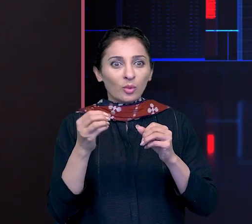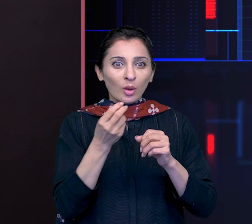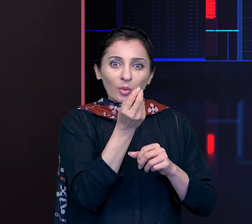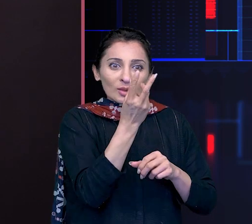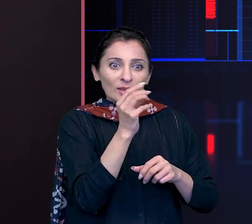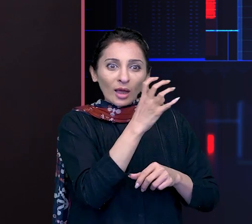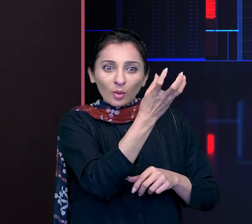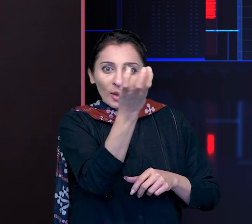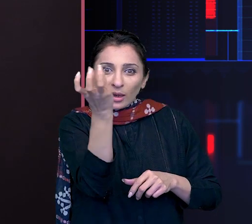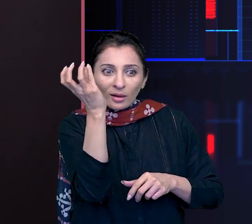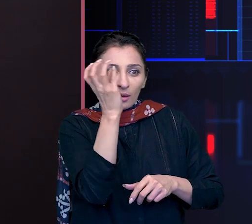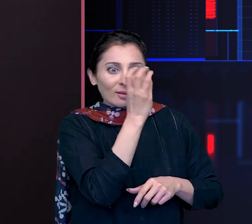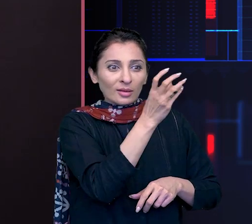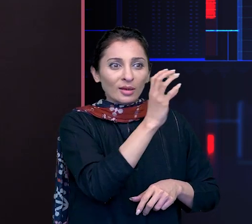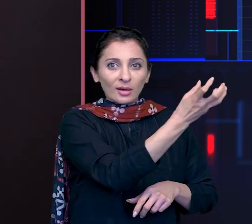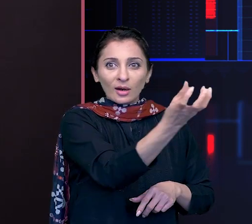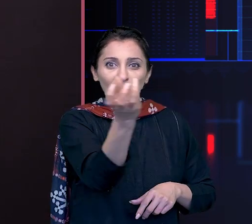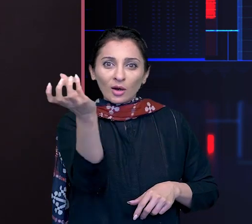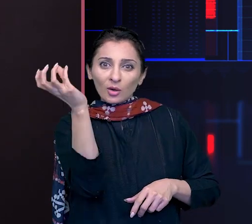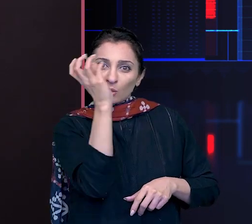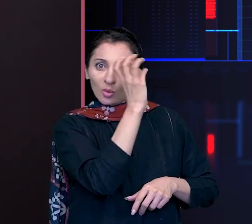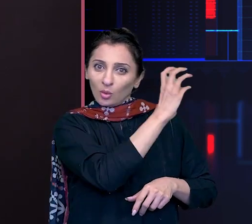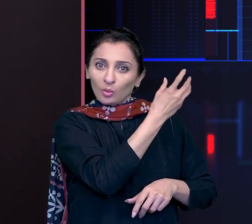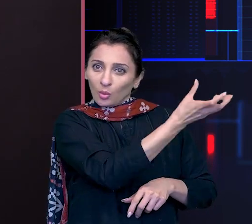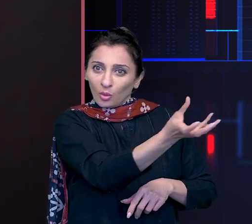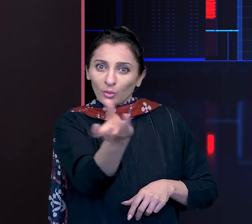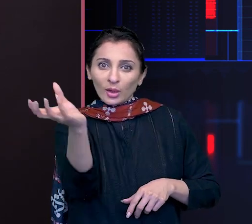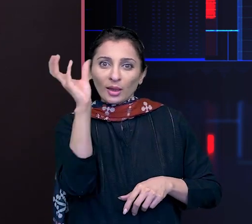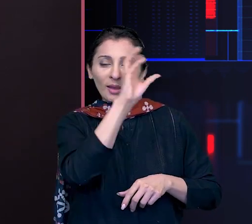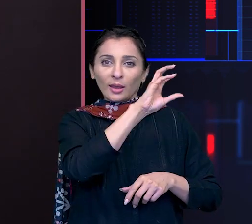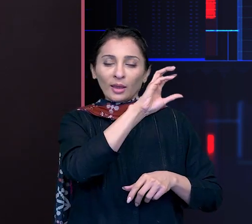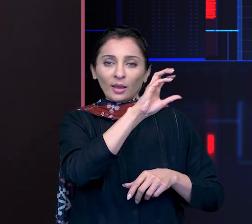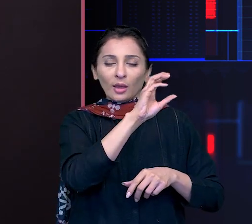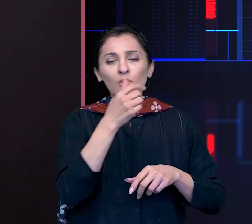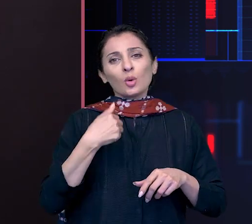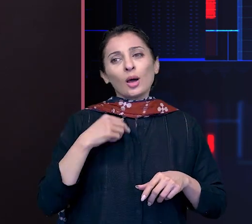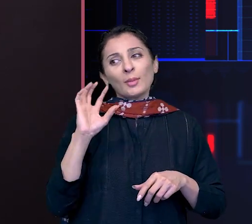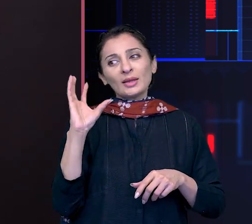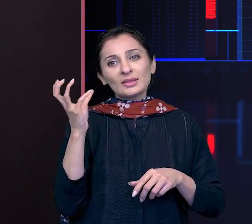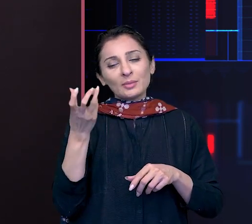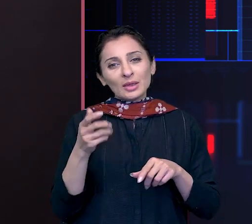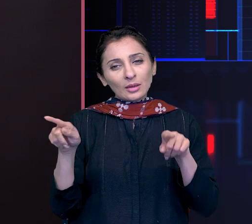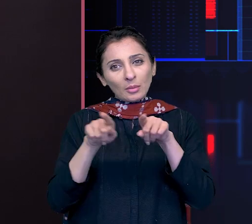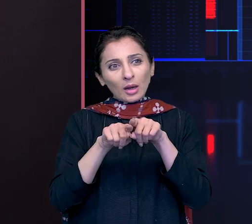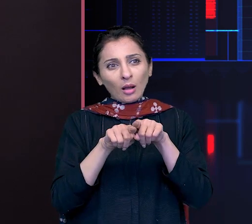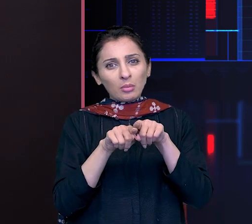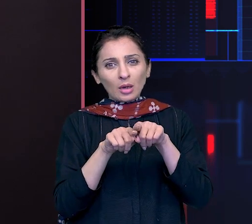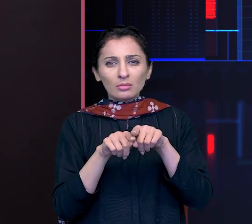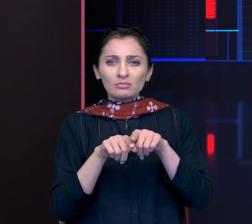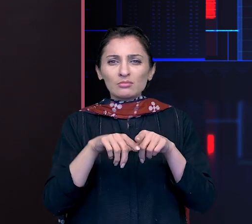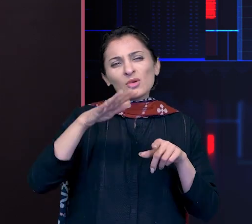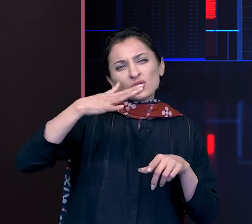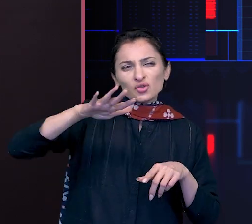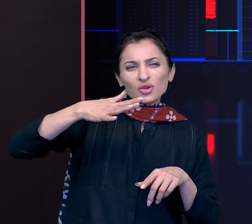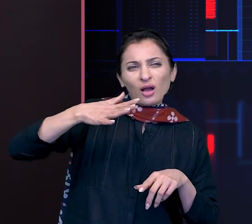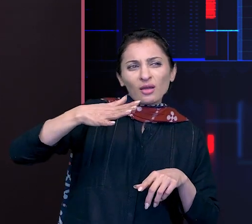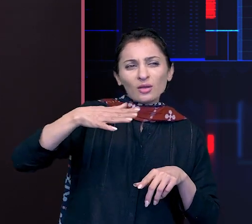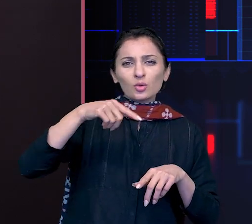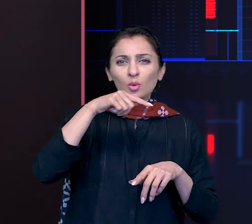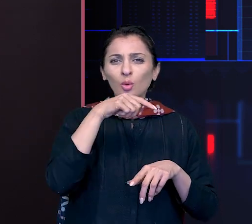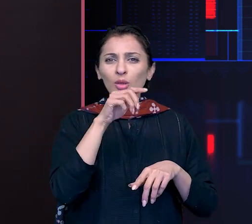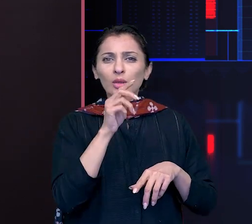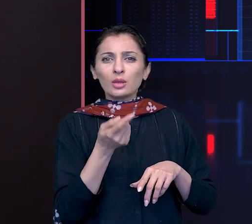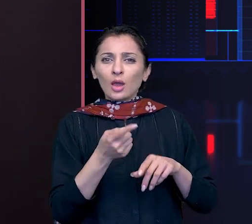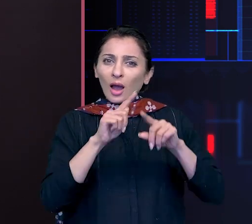और अगर वहाँ पे ज़मीन की तरह की कोई और ज़मीन भी पाई जाती है हमारी कायनात में, तो हो सकता है कि